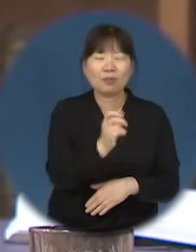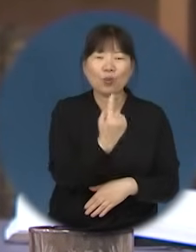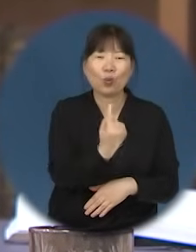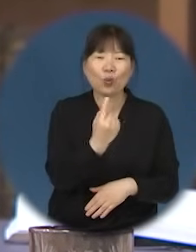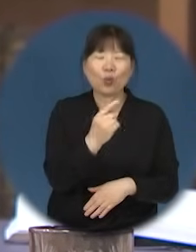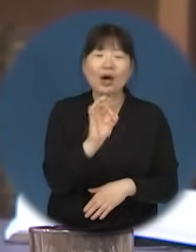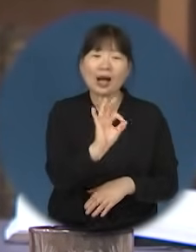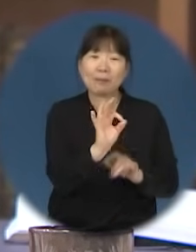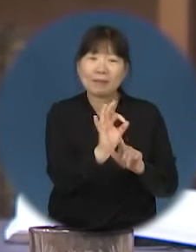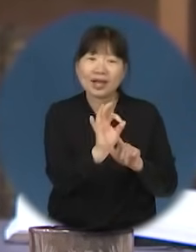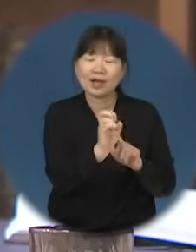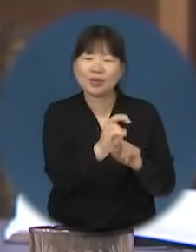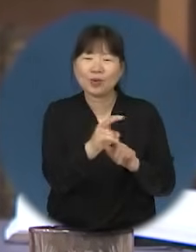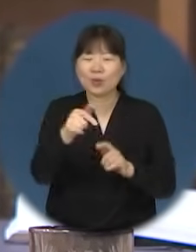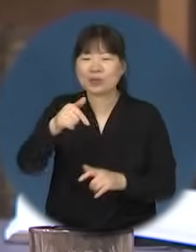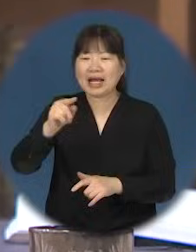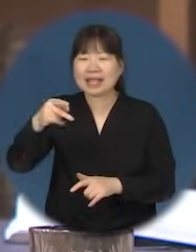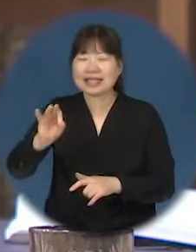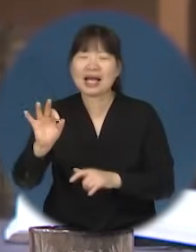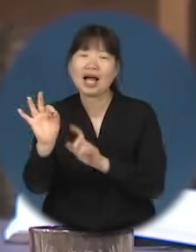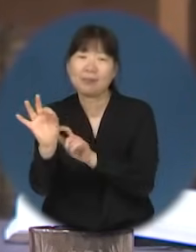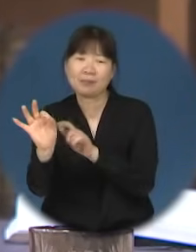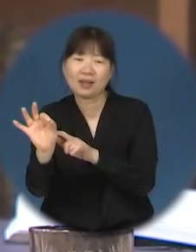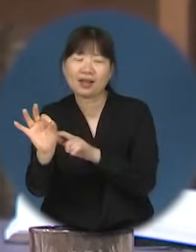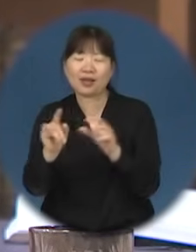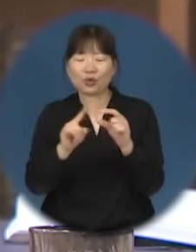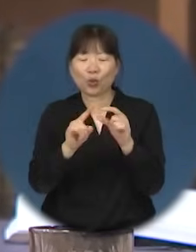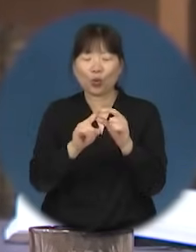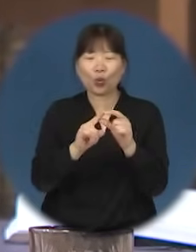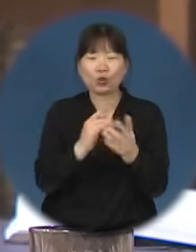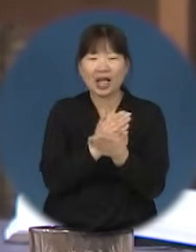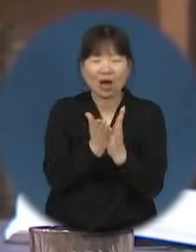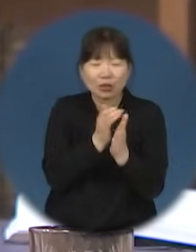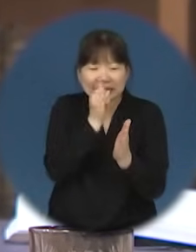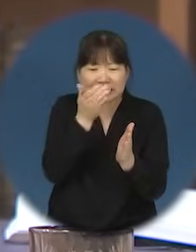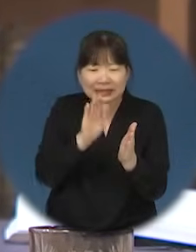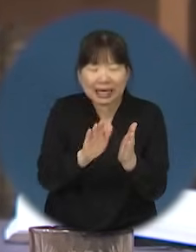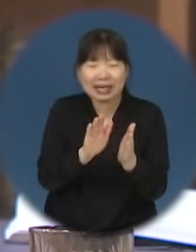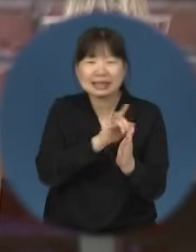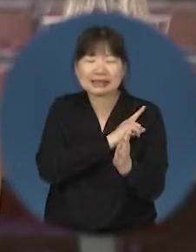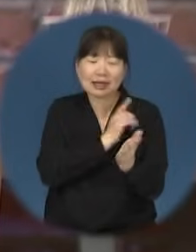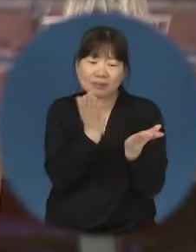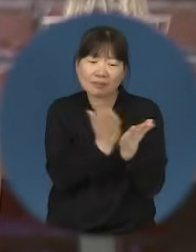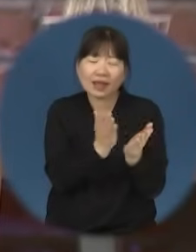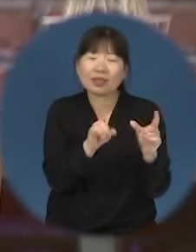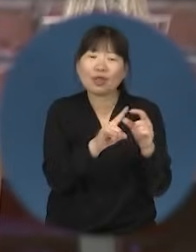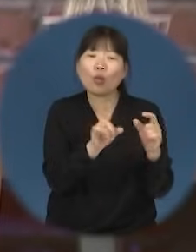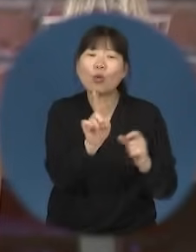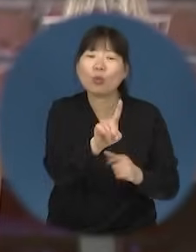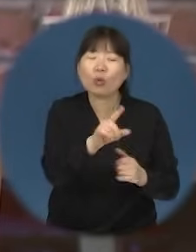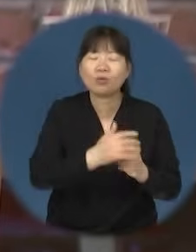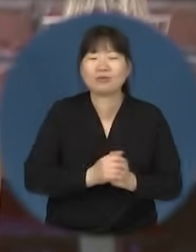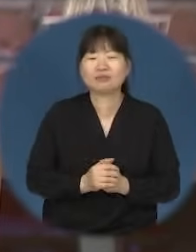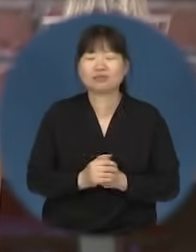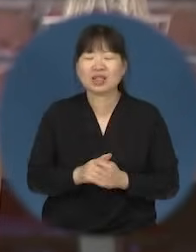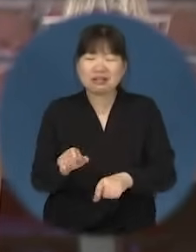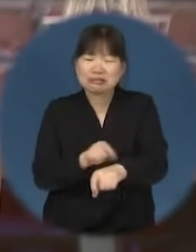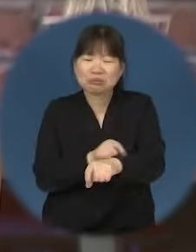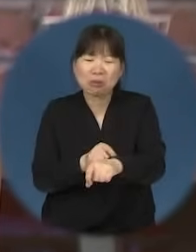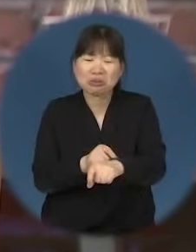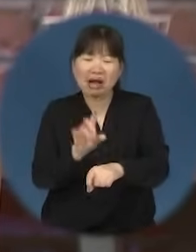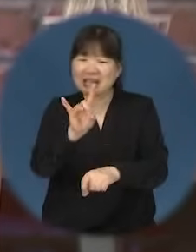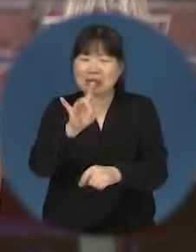가상화폐 뭐 이런 다양한 용어를 쓰잖아요. 예. 어떤 용어가 제일 정확한 거예요, 그러면? 뭐 정확한 거는 뭐 따로